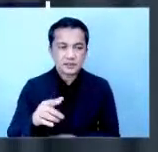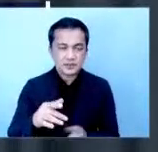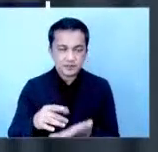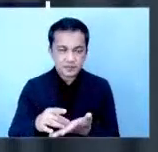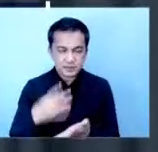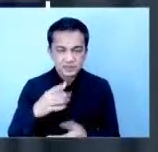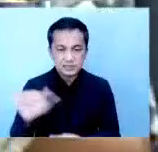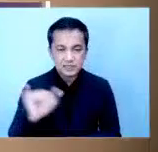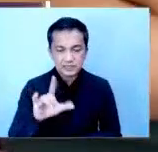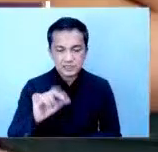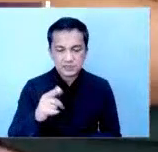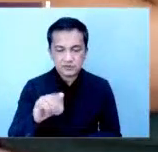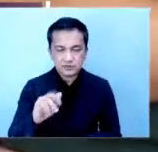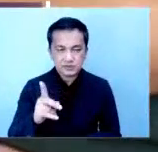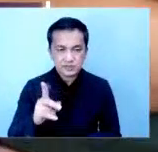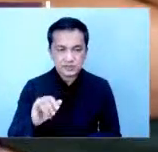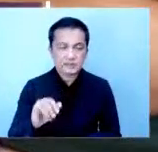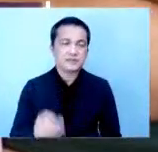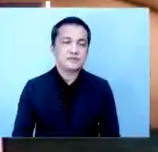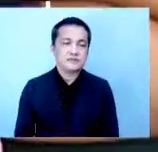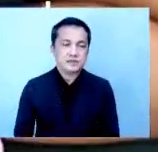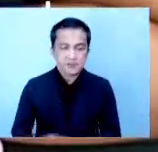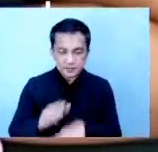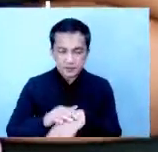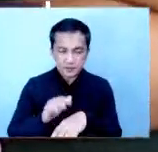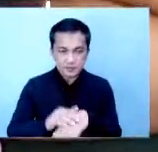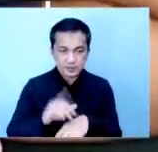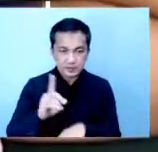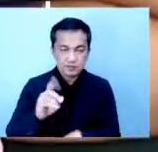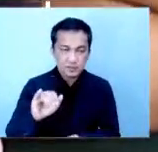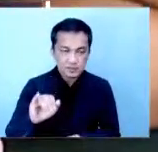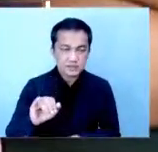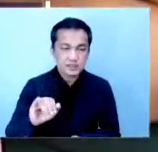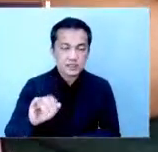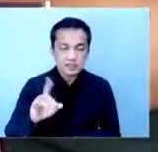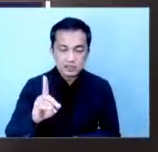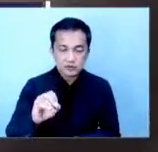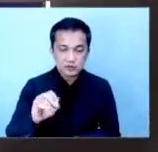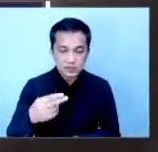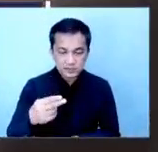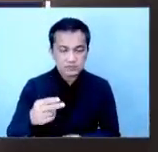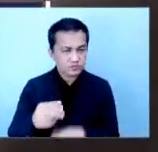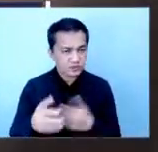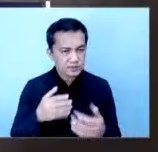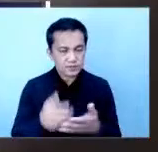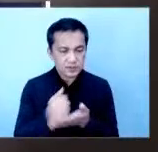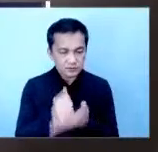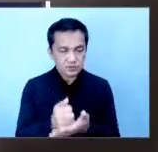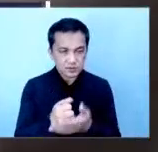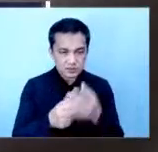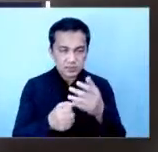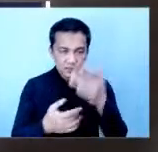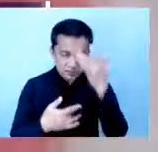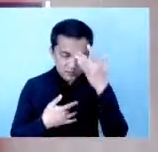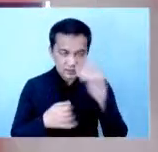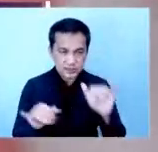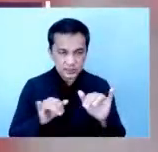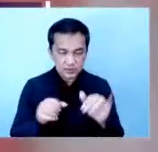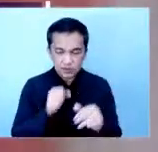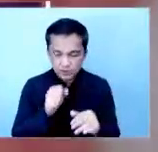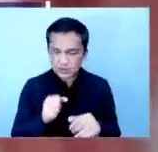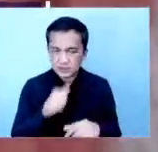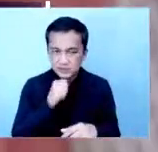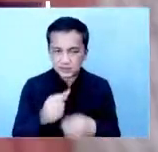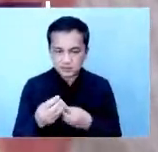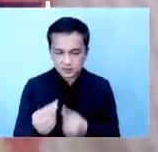panlaban sa pertussis. Paalala lang ng DOH, bagamat makakatulong ito sa mga sintomas gaya ng ubo, hindi ito ang mismong lunas